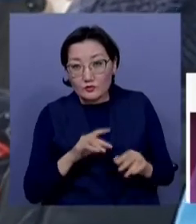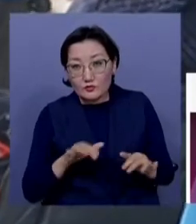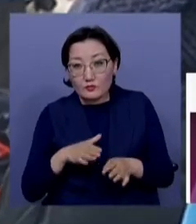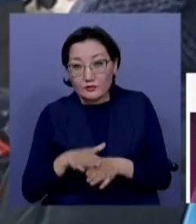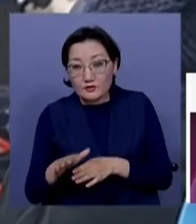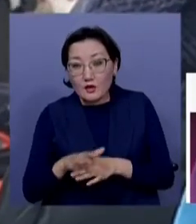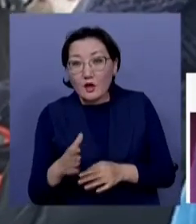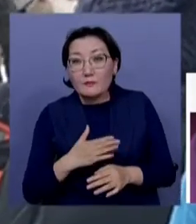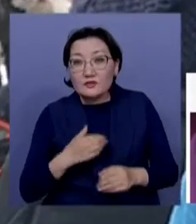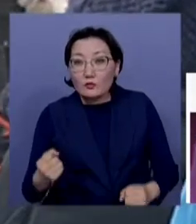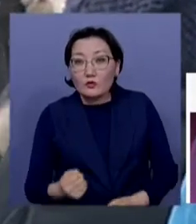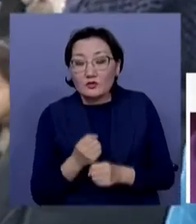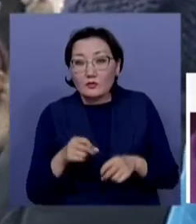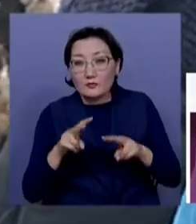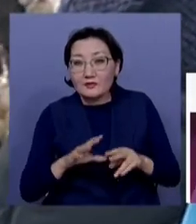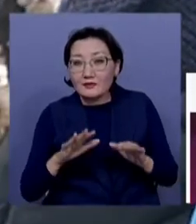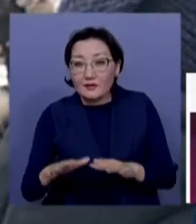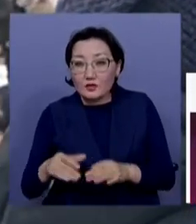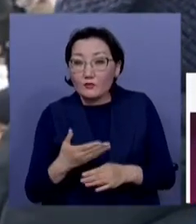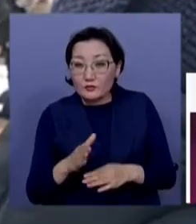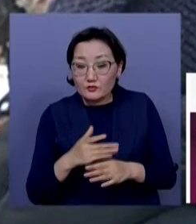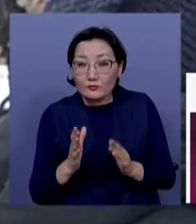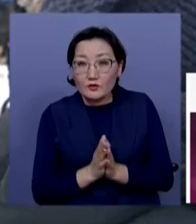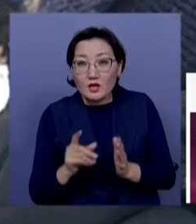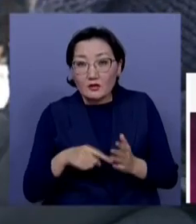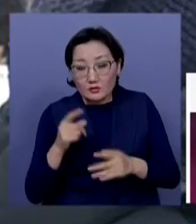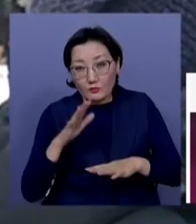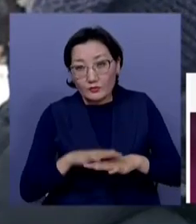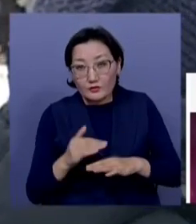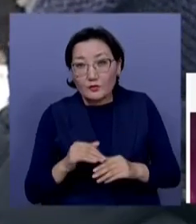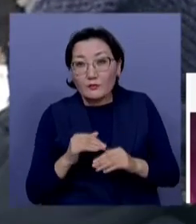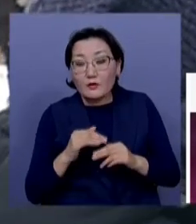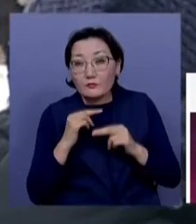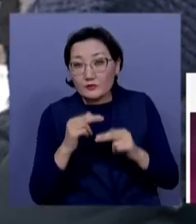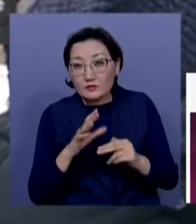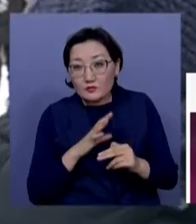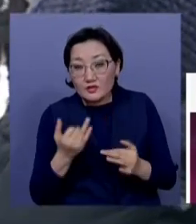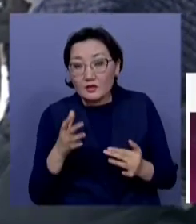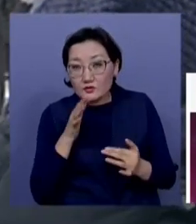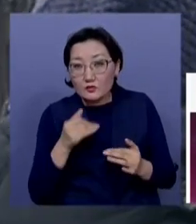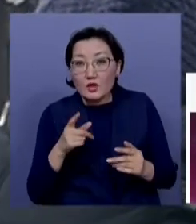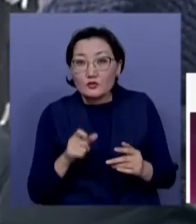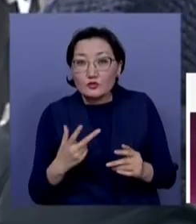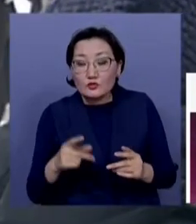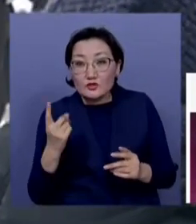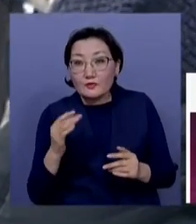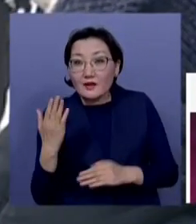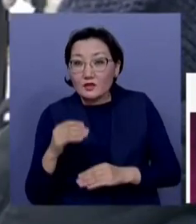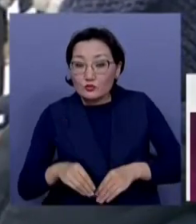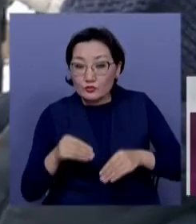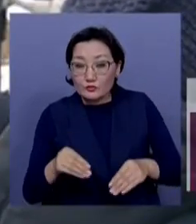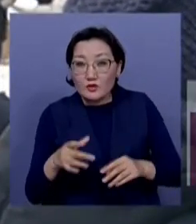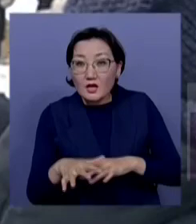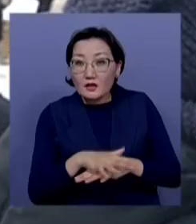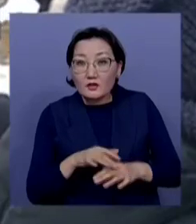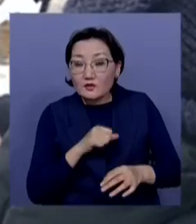жүзеге асыру үшін бізді қолдап, арнайы аймақ бөліп беруін сұрап, қала әкімінің өзіне үндеу жолдаған болатынмын. Қазірдің өзінде 131 түп ағаш ектік. Бұған